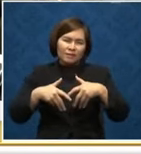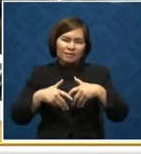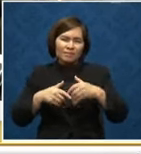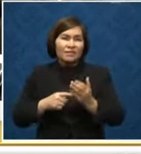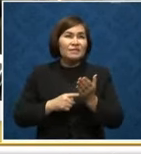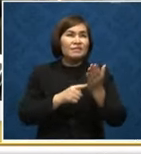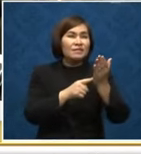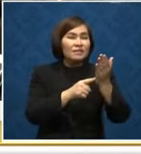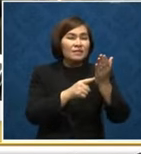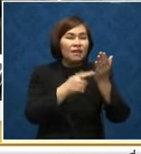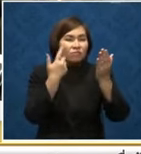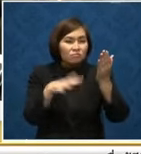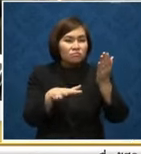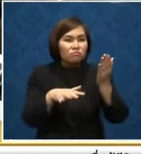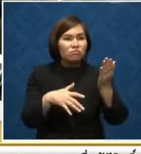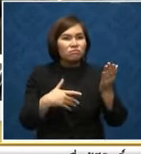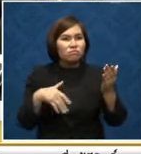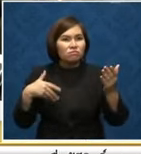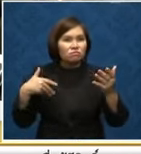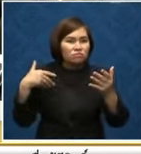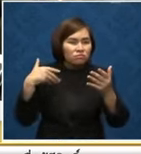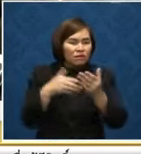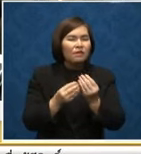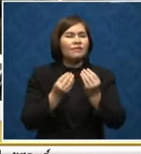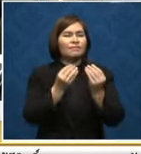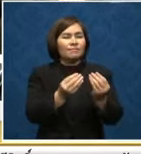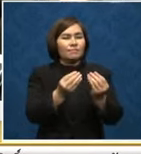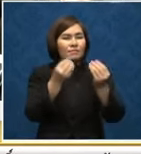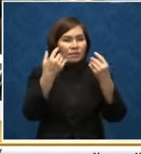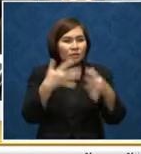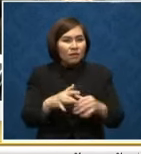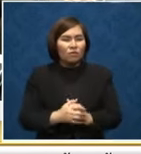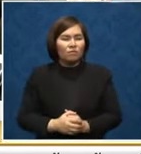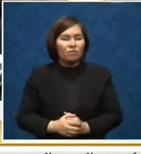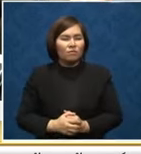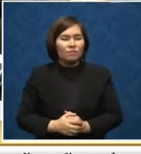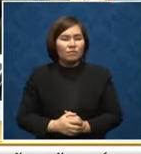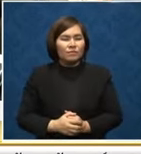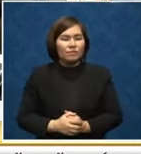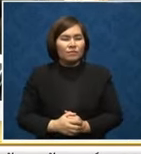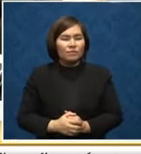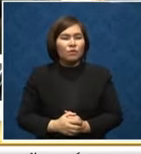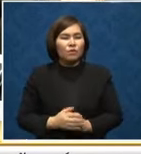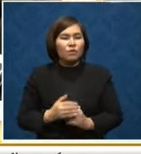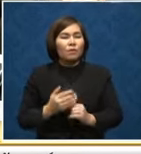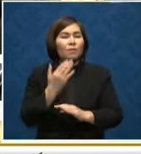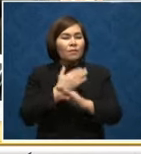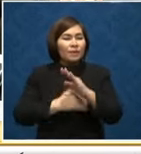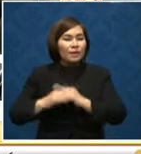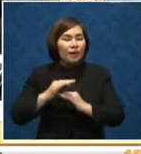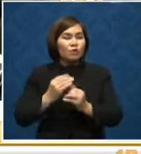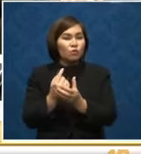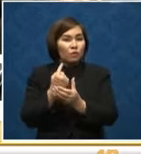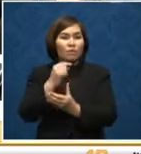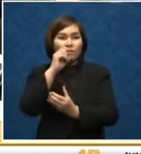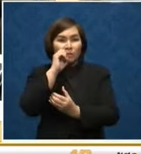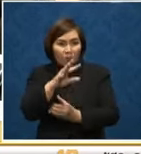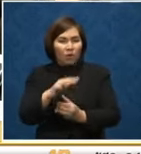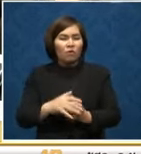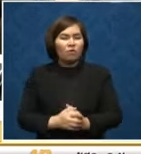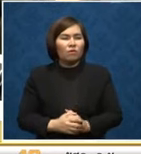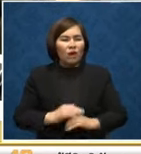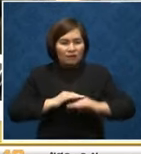าเสนอกันมากว่าจะเดินมาถึงสภาทางลาดเอียงยังไม่ค่อยมีเลยนะครับนี่ตัวแทนคนพิการสากลบอกกับผมซึ่งต้องฝากท่าน